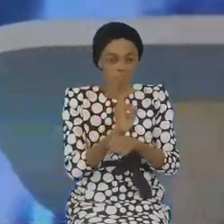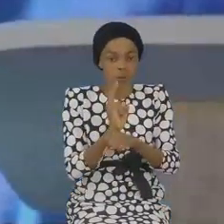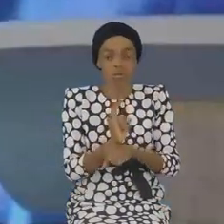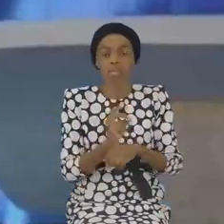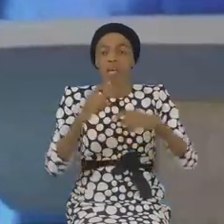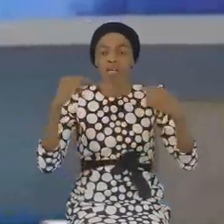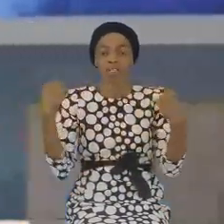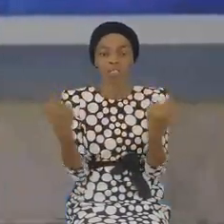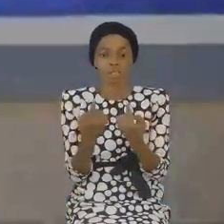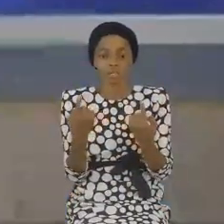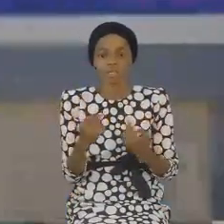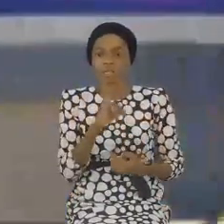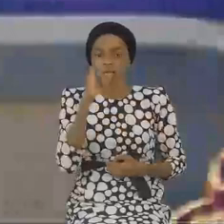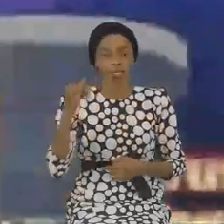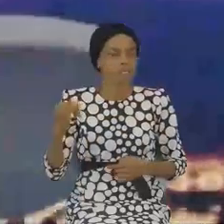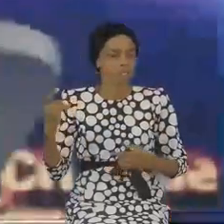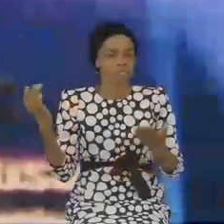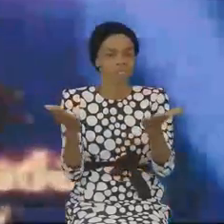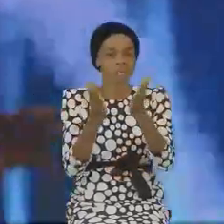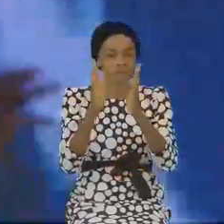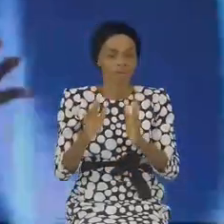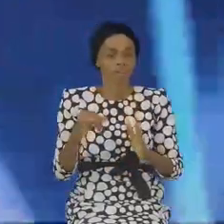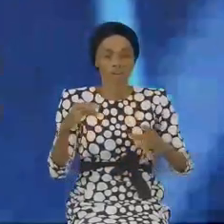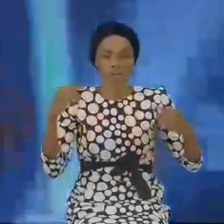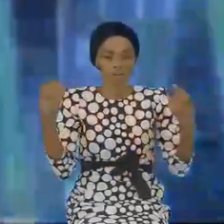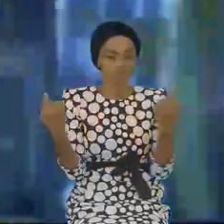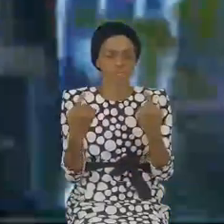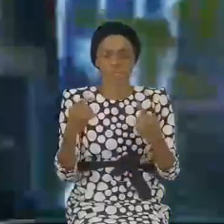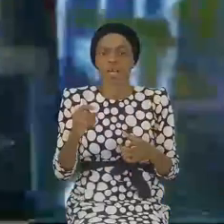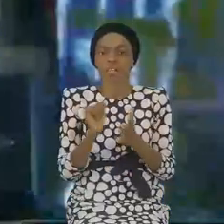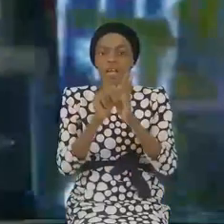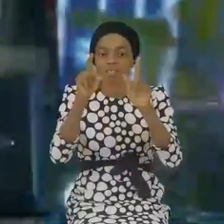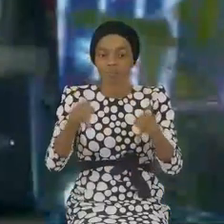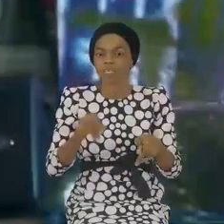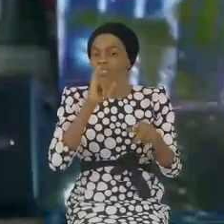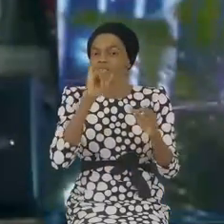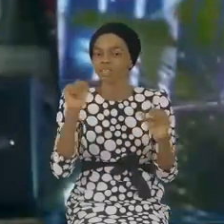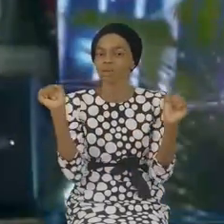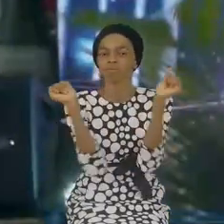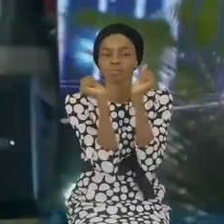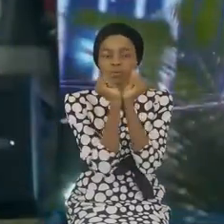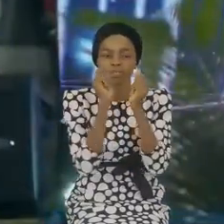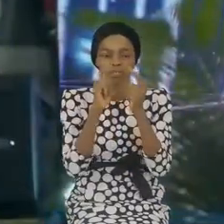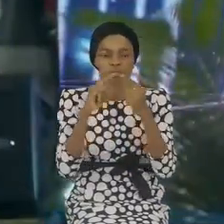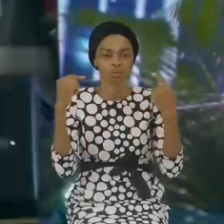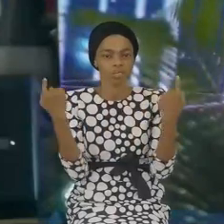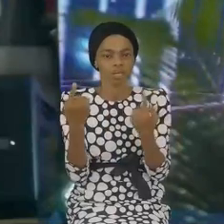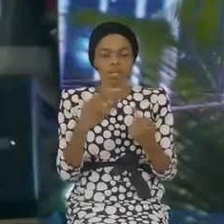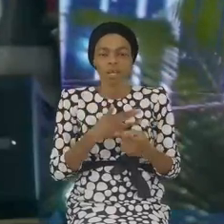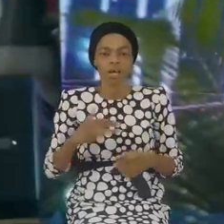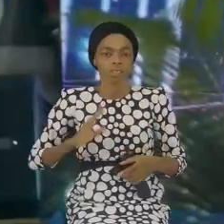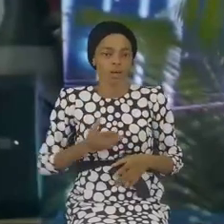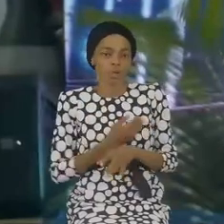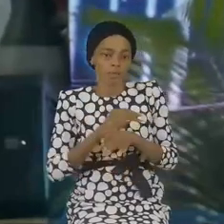est esclave du péché. Il est esclave du péché. Et notre ministère, c'est de les